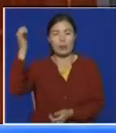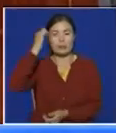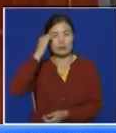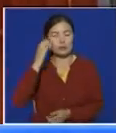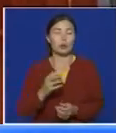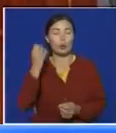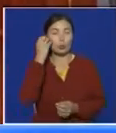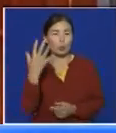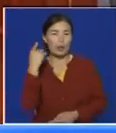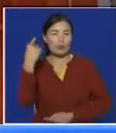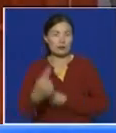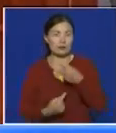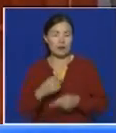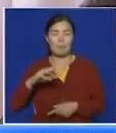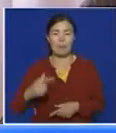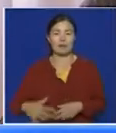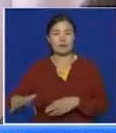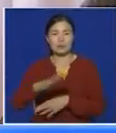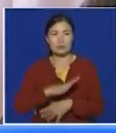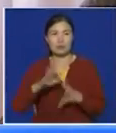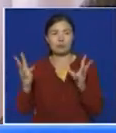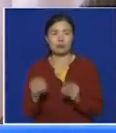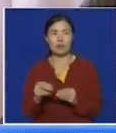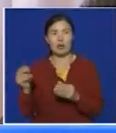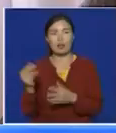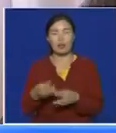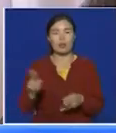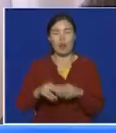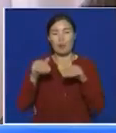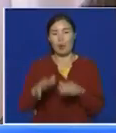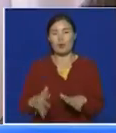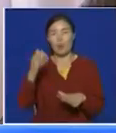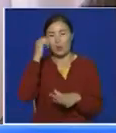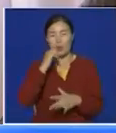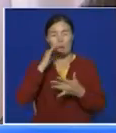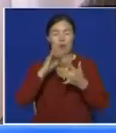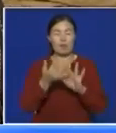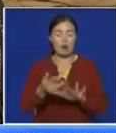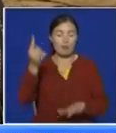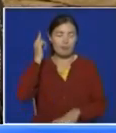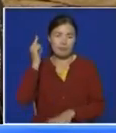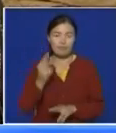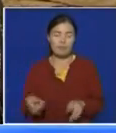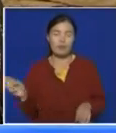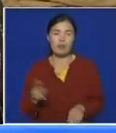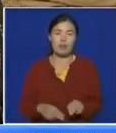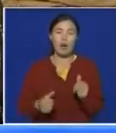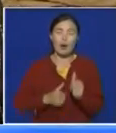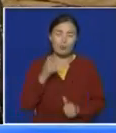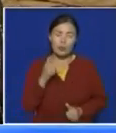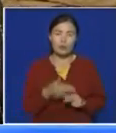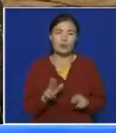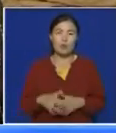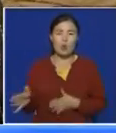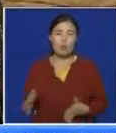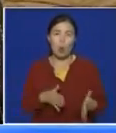и культурного наследия Мангистау. В частности, объектом съемок выступает древний культурно-погребальный комплекс и городище Великого